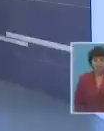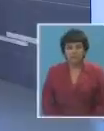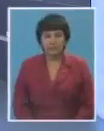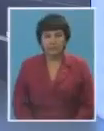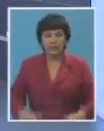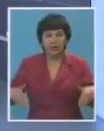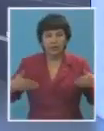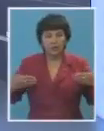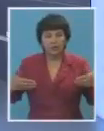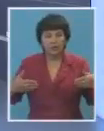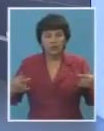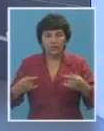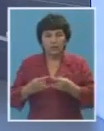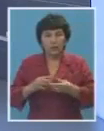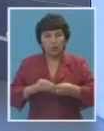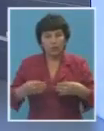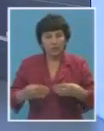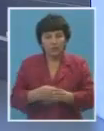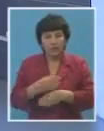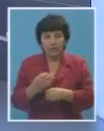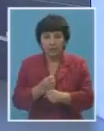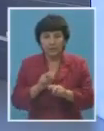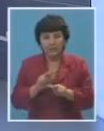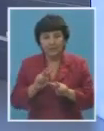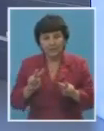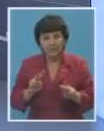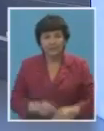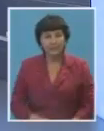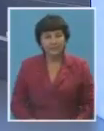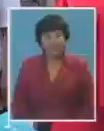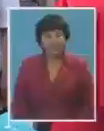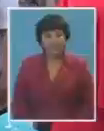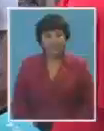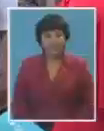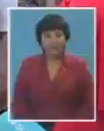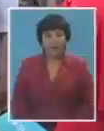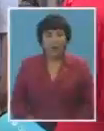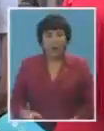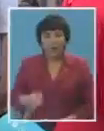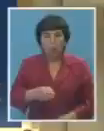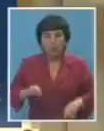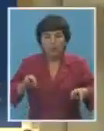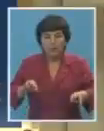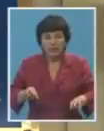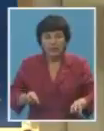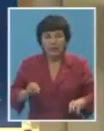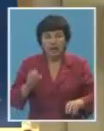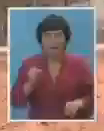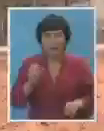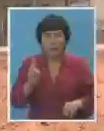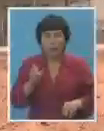Ассаламу алейкум, ардақты әлеумет, эфирде қорытынды жаңалықтар, алдымен аңдатпаға зер салыңыз. Аймақ басшысы Алтай Көлгінов